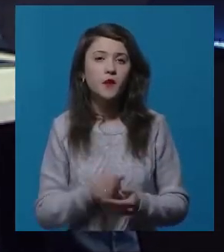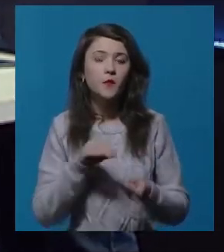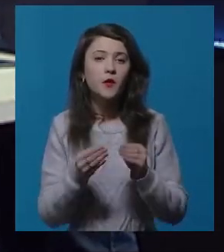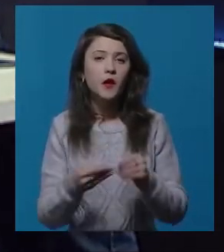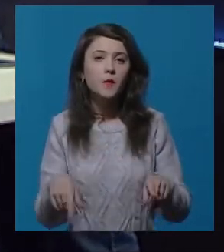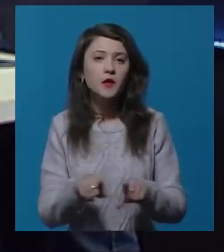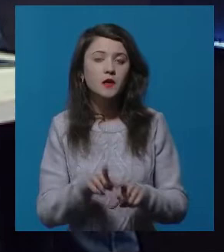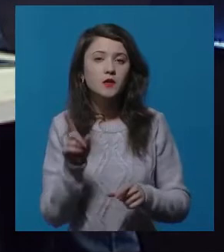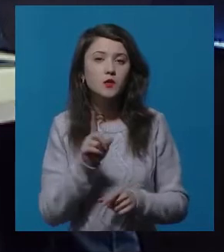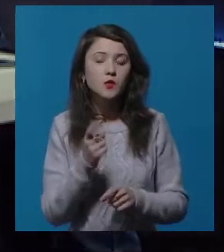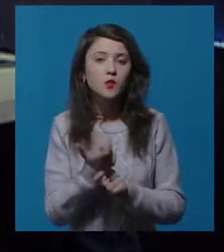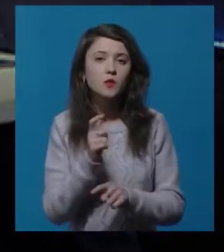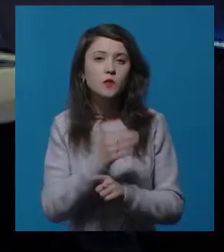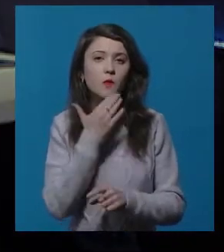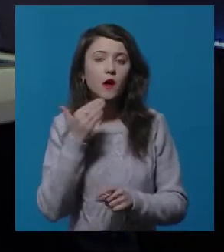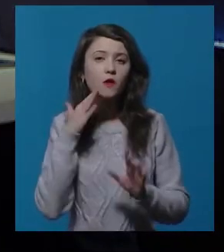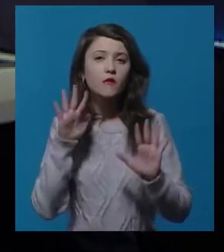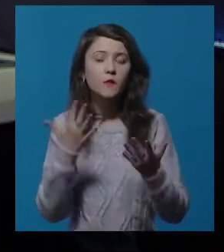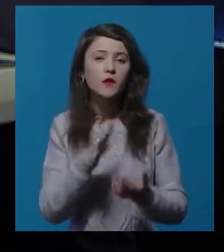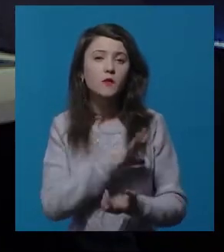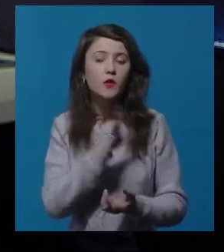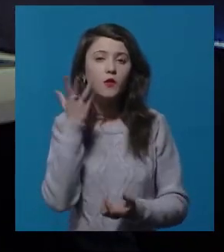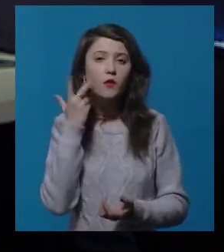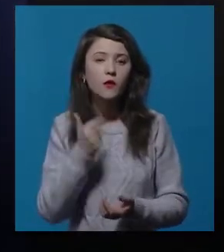що досить багато випадків було, коли